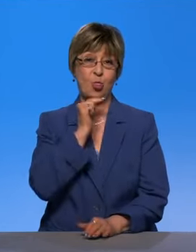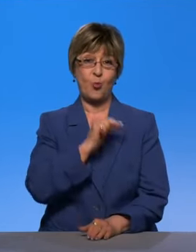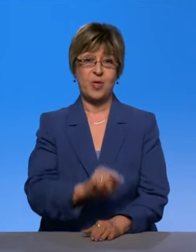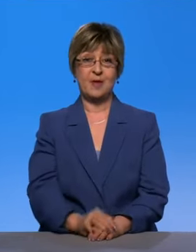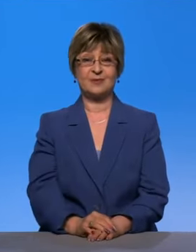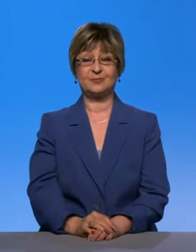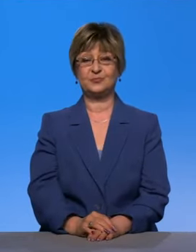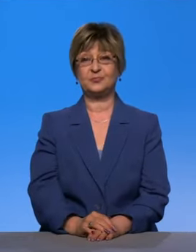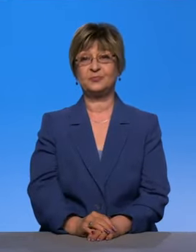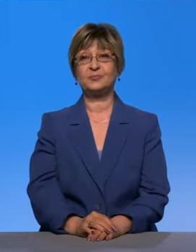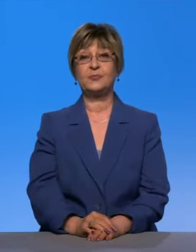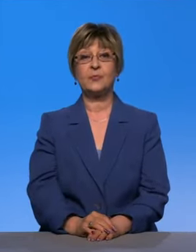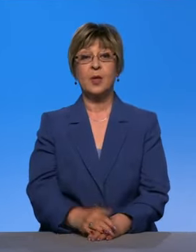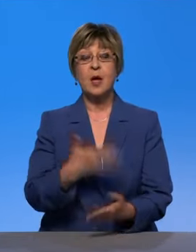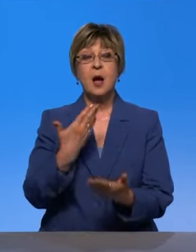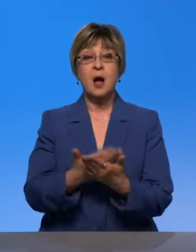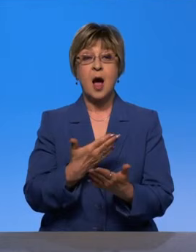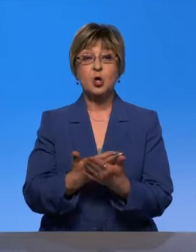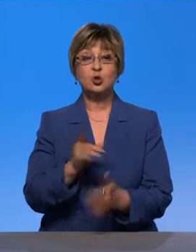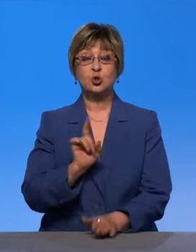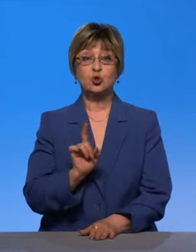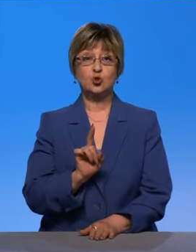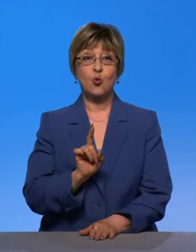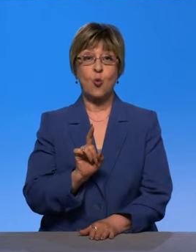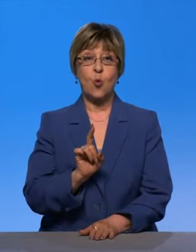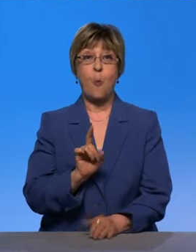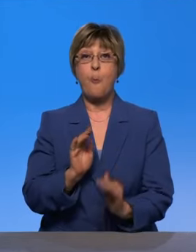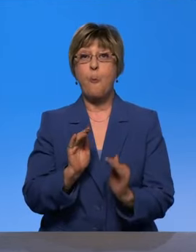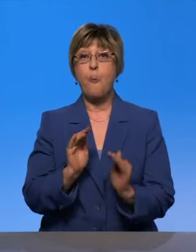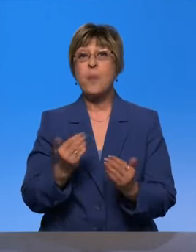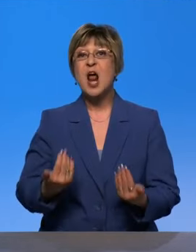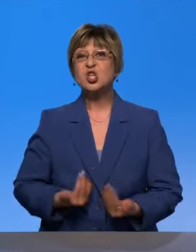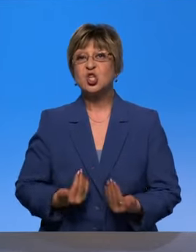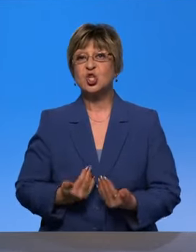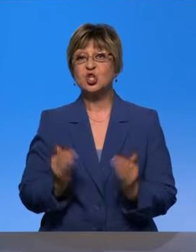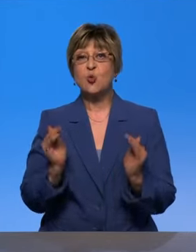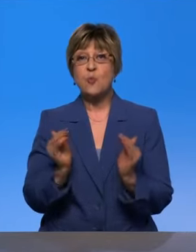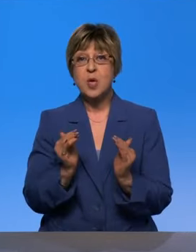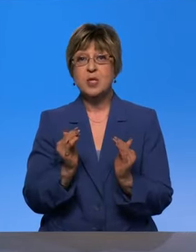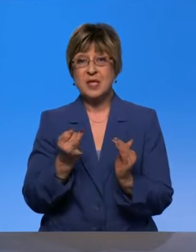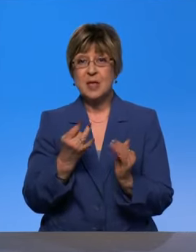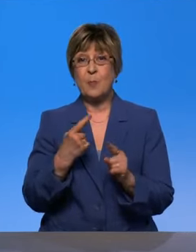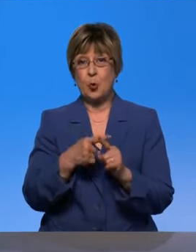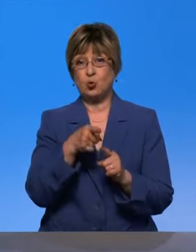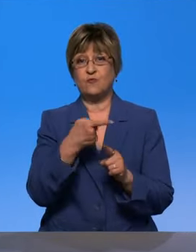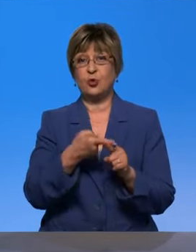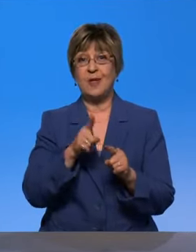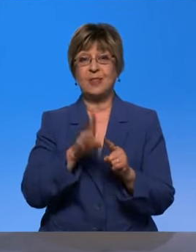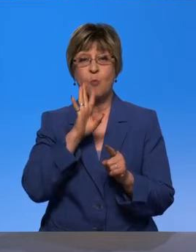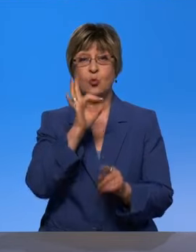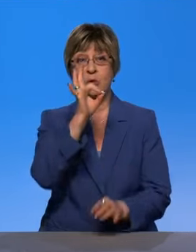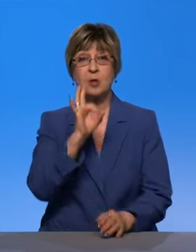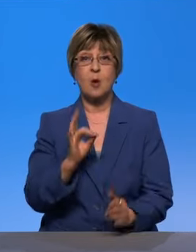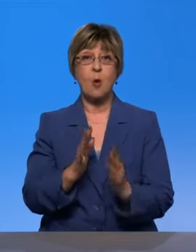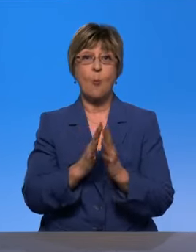Тамара. Кажется, что прожиточный минимум, даже вот с такой индексацией, чуть больше 17